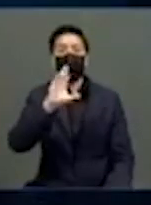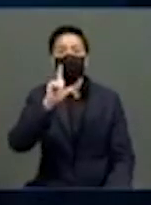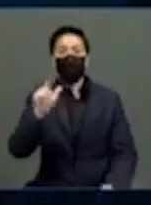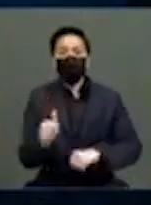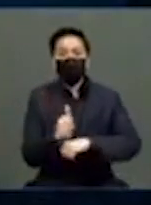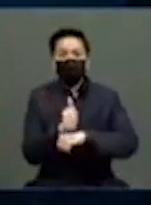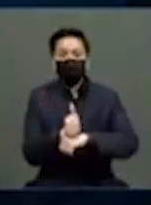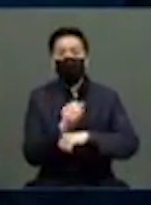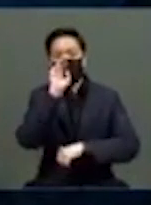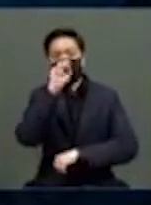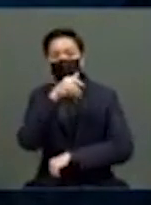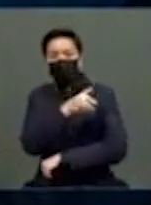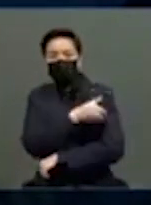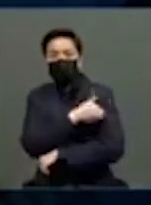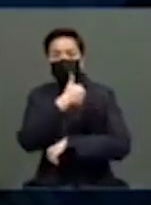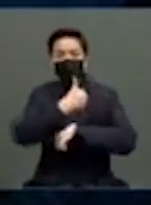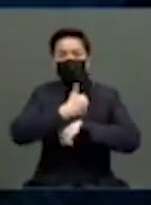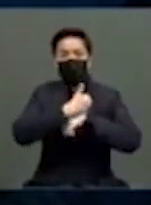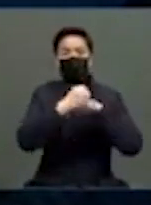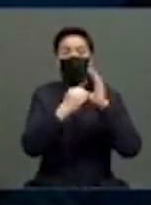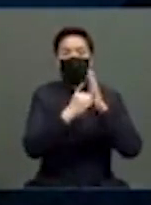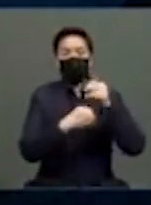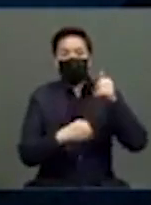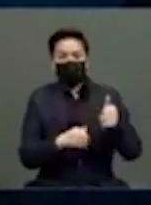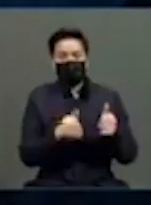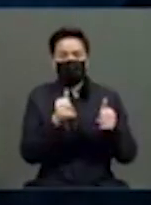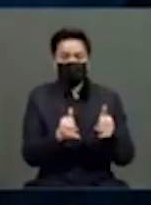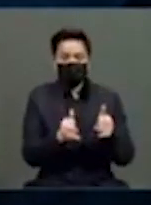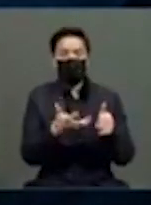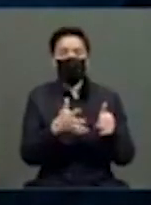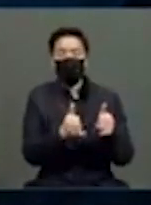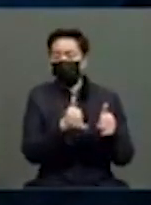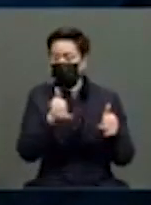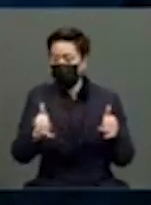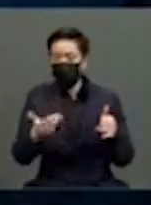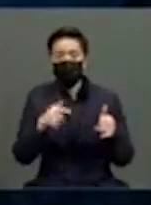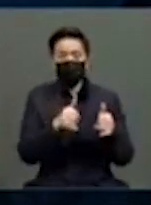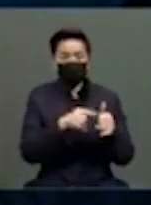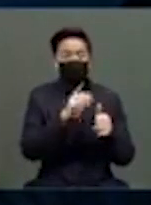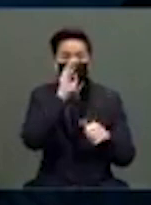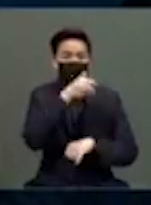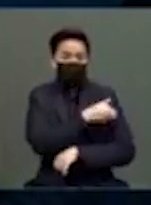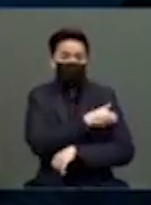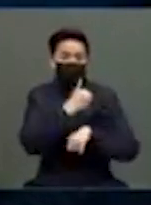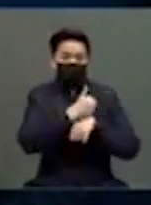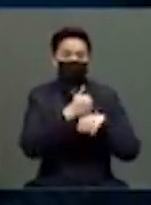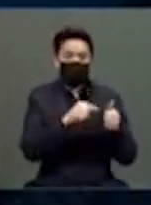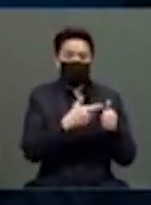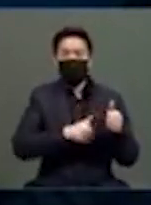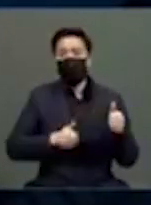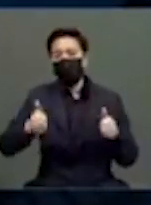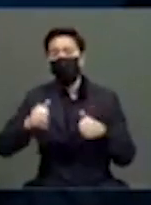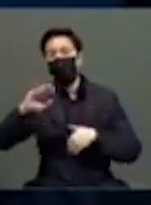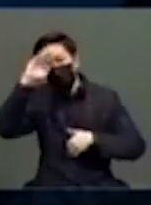ท่านผู้ว่าราชการจังหวัดรุงเทพมหานครนะครับผู้ว่าราชการกรุงเทพมหานครแล้วก็ท่านดี